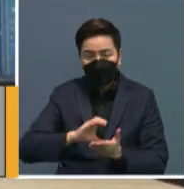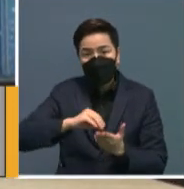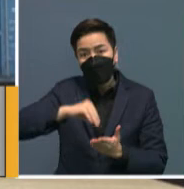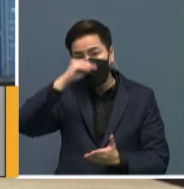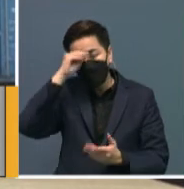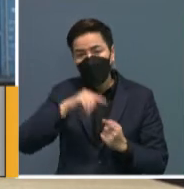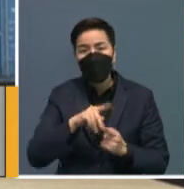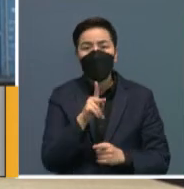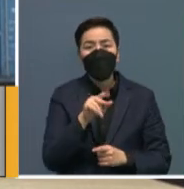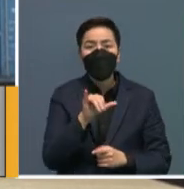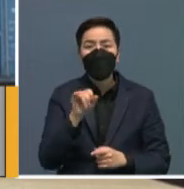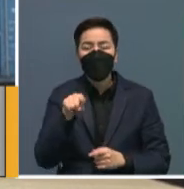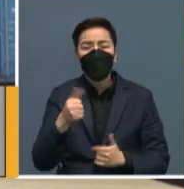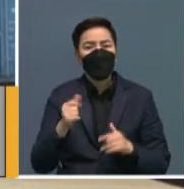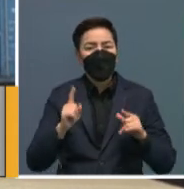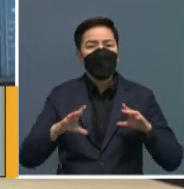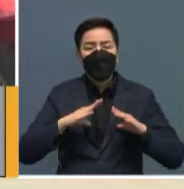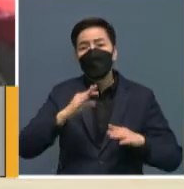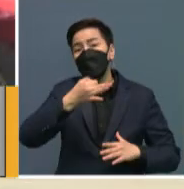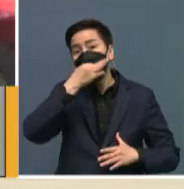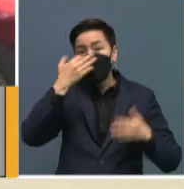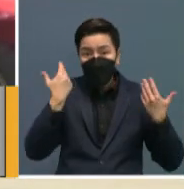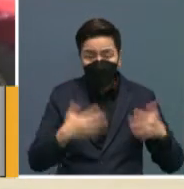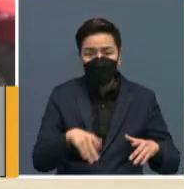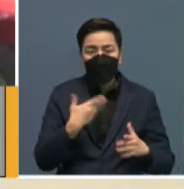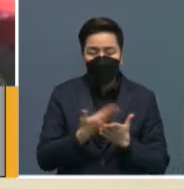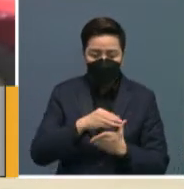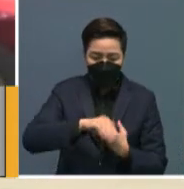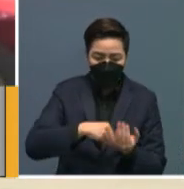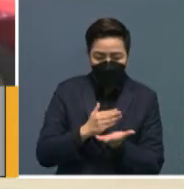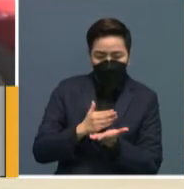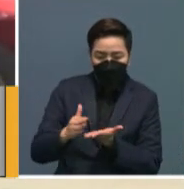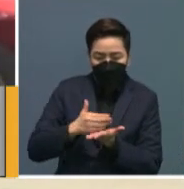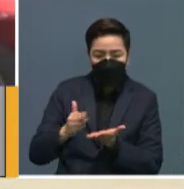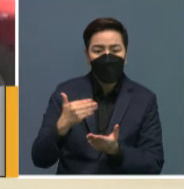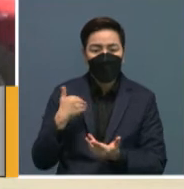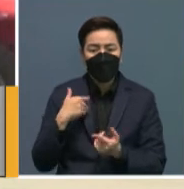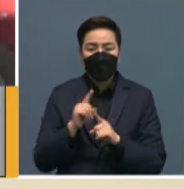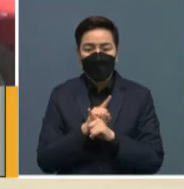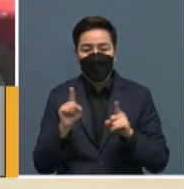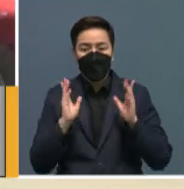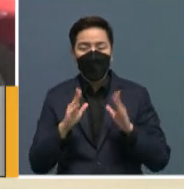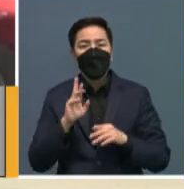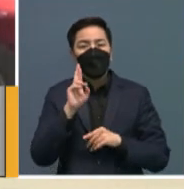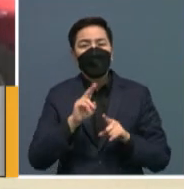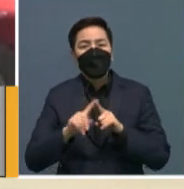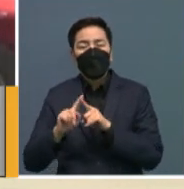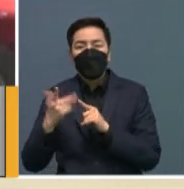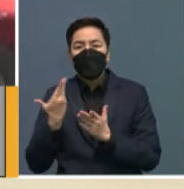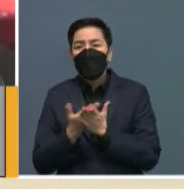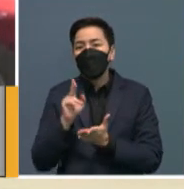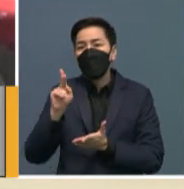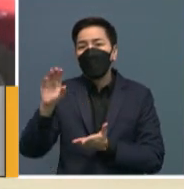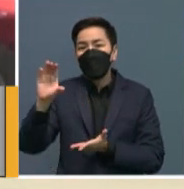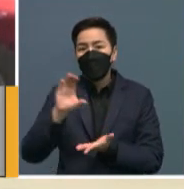ศึกษาหรือว่ากยศมาถ้าเกิดว่ามีอาชีพเนี่ยก็จะมีเงินไปชำระหนี้และน้องๆรุ่นหลังๆที่ต้องการจะกู้